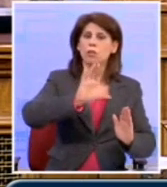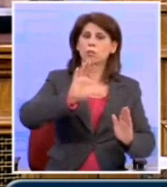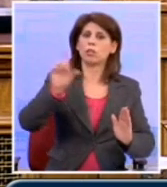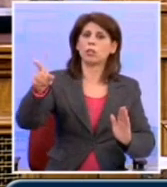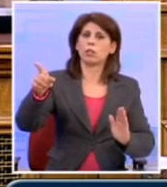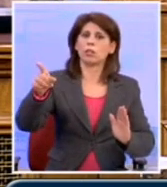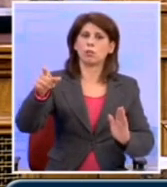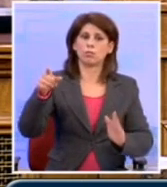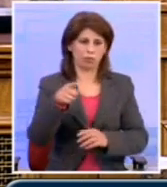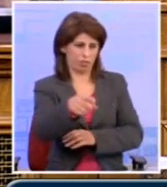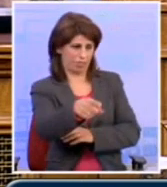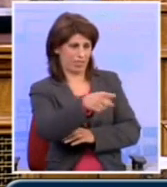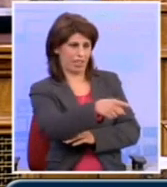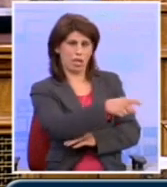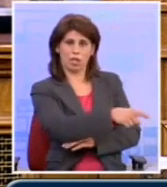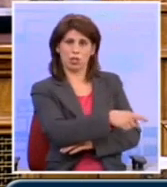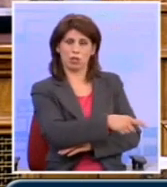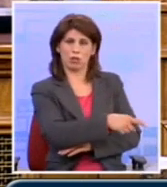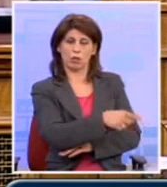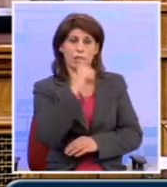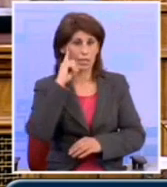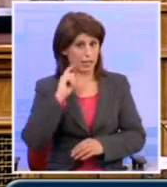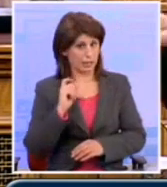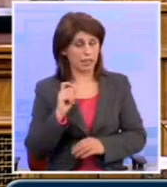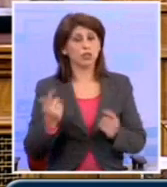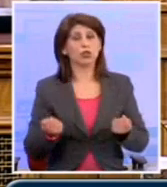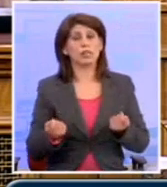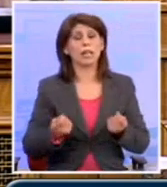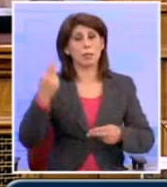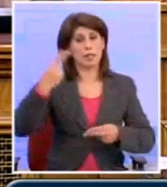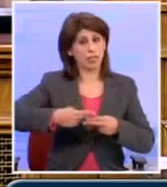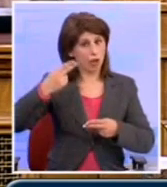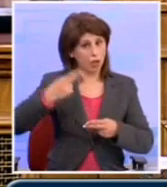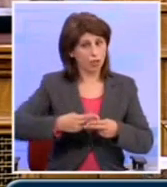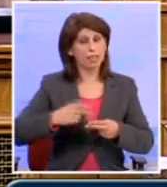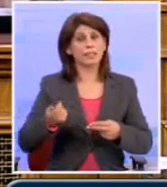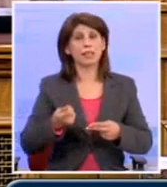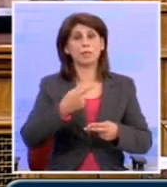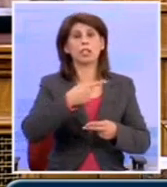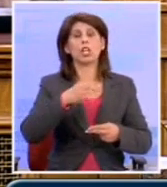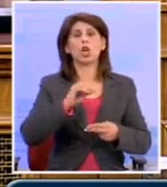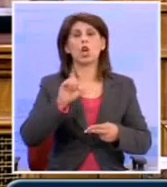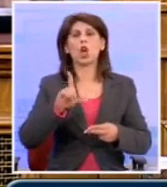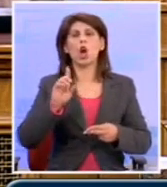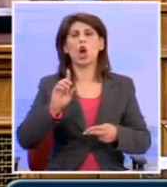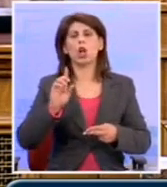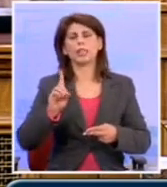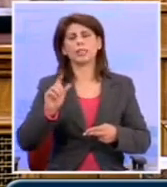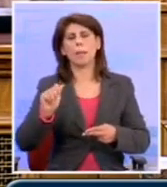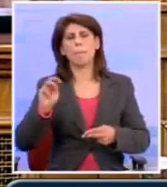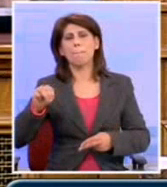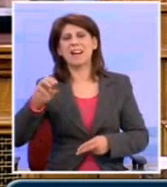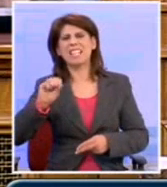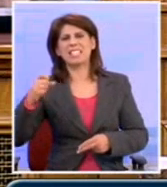μας δακτυλοδικτύουν, να ξέρουν τι συνέβη με τα διόδια, τι συνέβη με την Goldman Sachs. Αλλά όχι μόνο αυτό. Να ξέρουν γιατί το